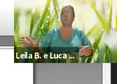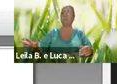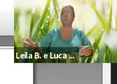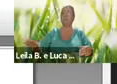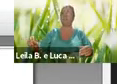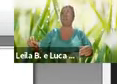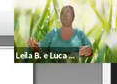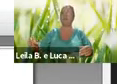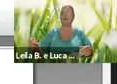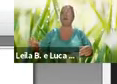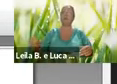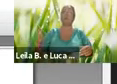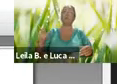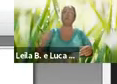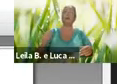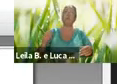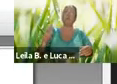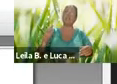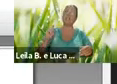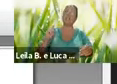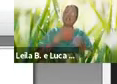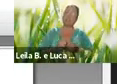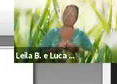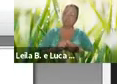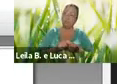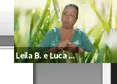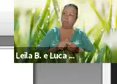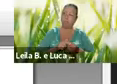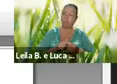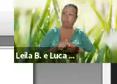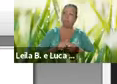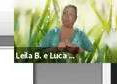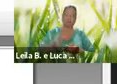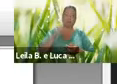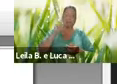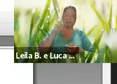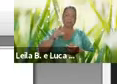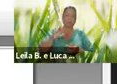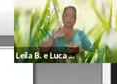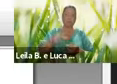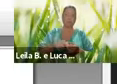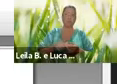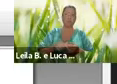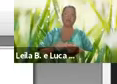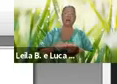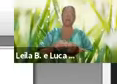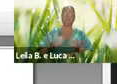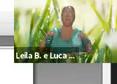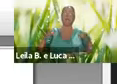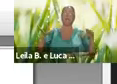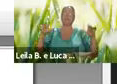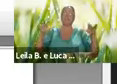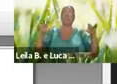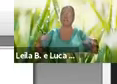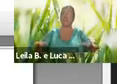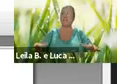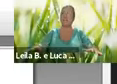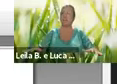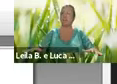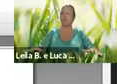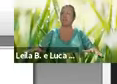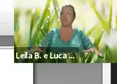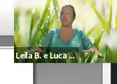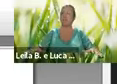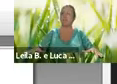po' spento. Che significa? Come era un essere di luce, Clementino, ha dovuto abbassare